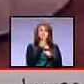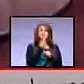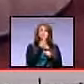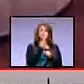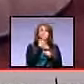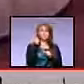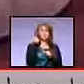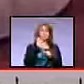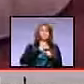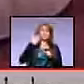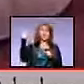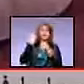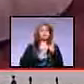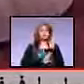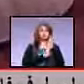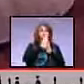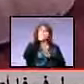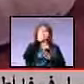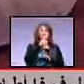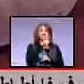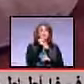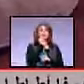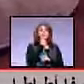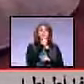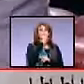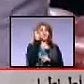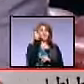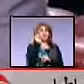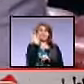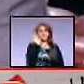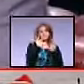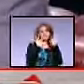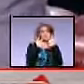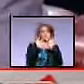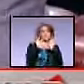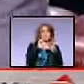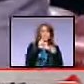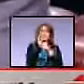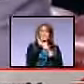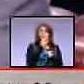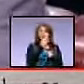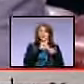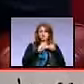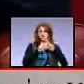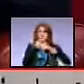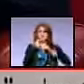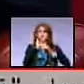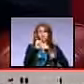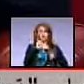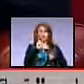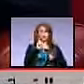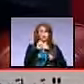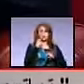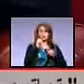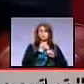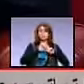بتلابيب شخصيتك وتدرك انك انت فنان وتختار مرحله الاختيار؟ انت الاول كنت في مرحله الانتشار. مظبوط. بقيت